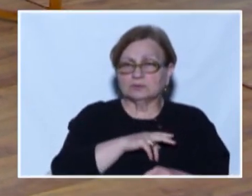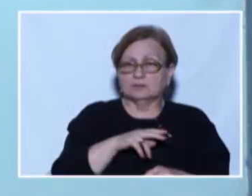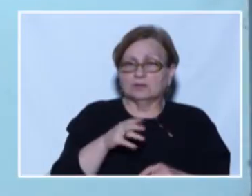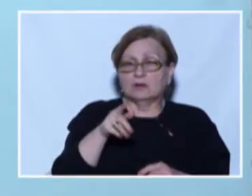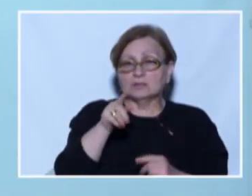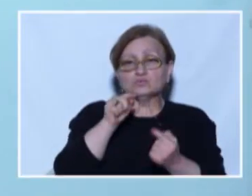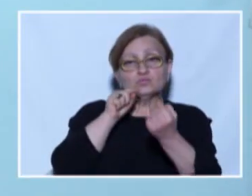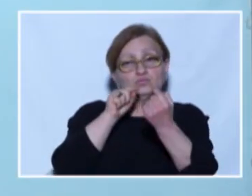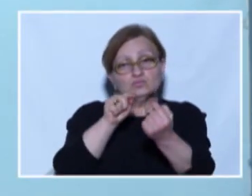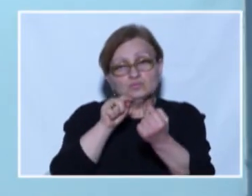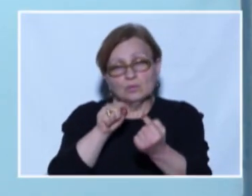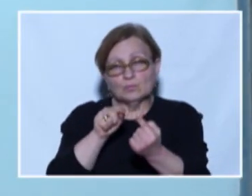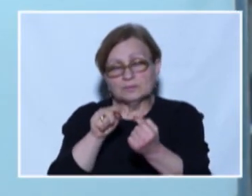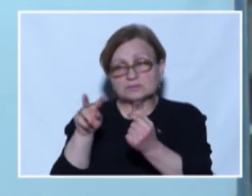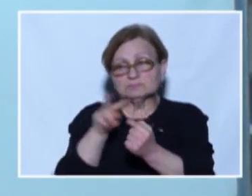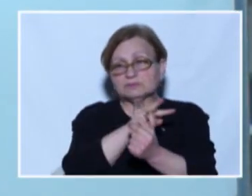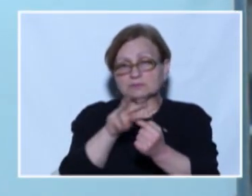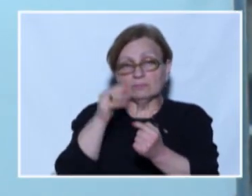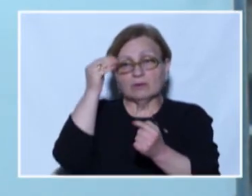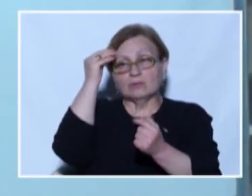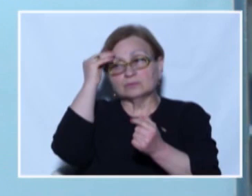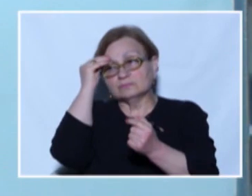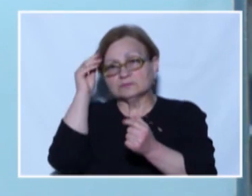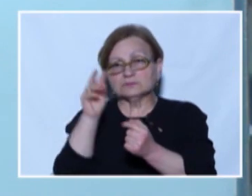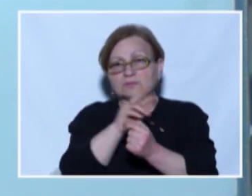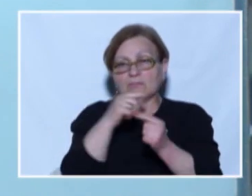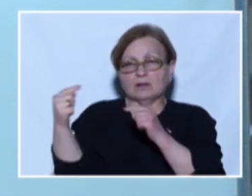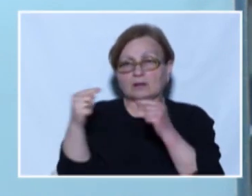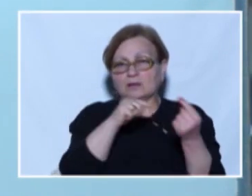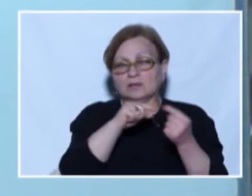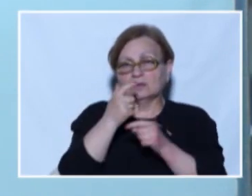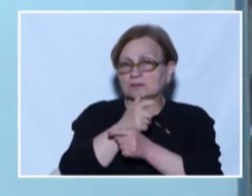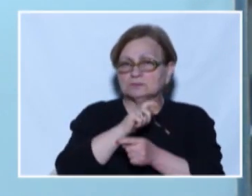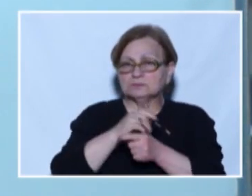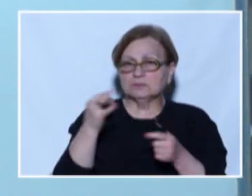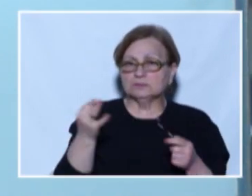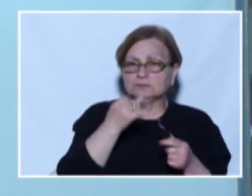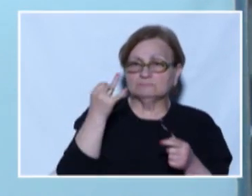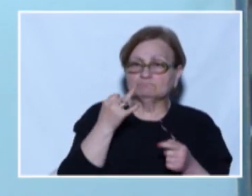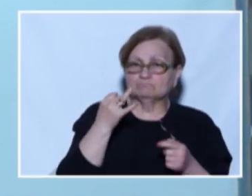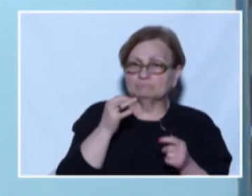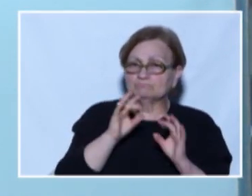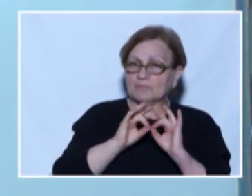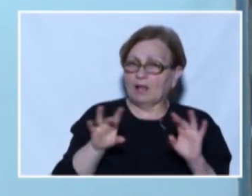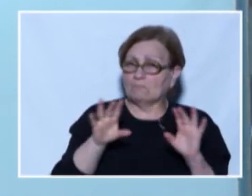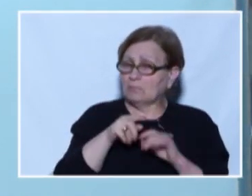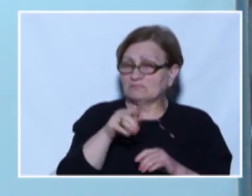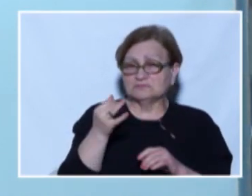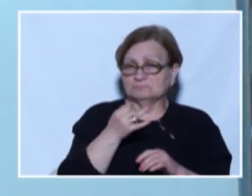უპირისპირდება თუ არა ეს ორი ცნება ერთმანეთს? ძალიან საინტერესო ამბავი გახლავთ